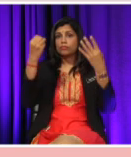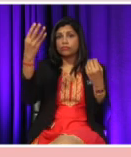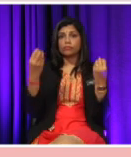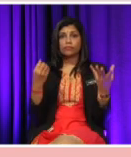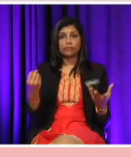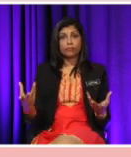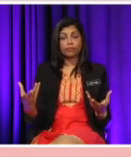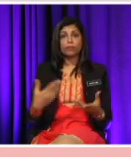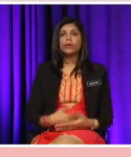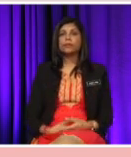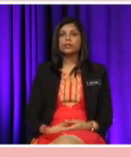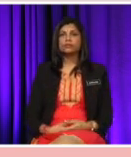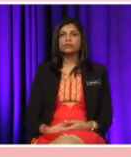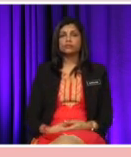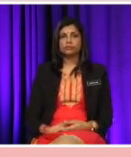bisa